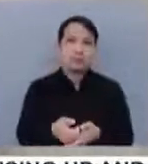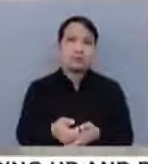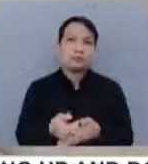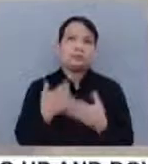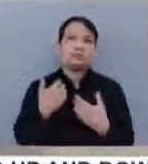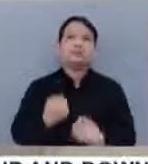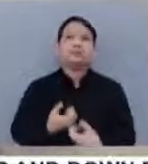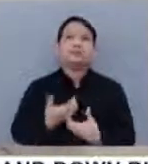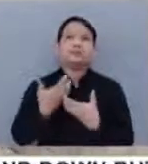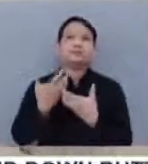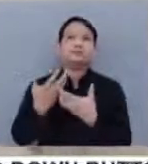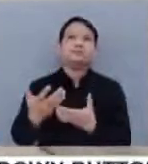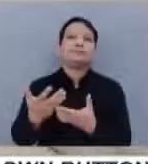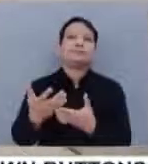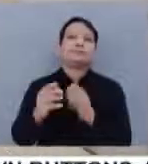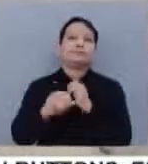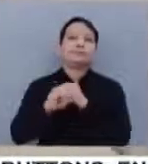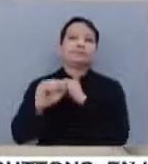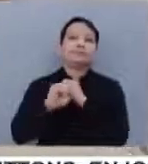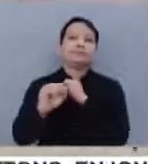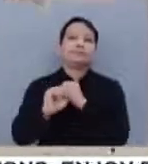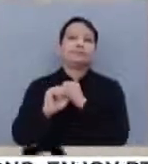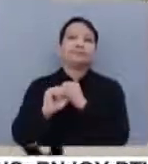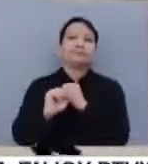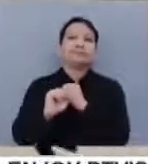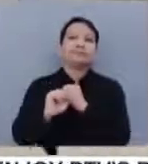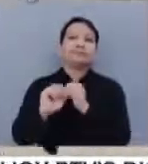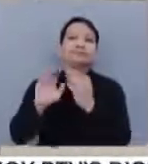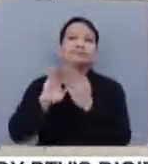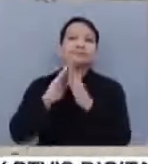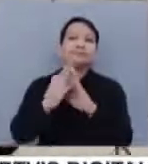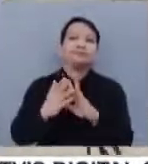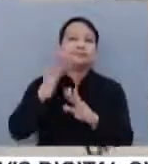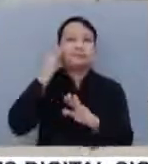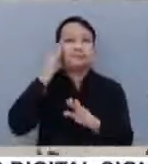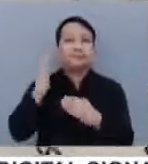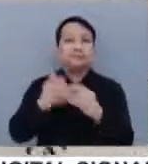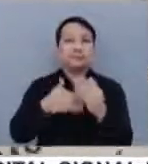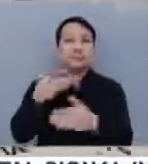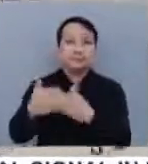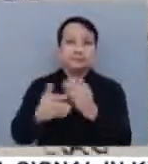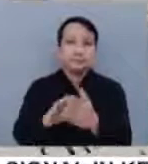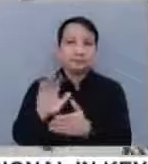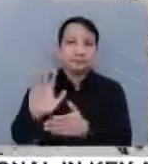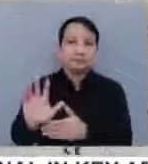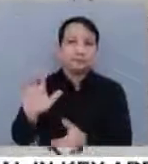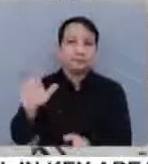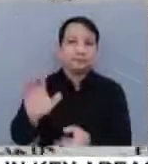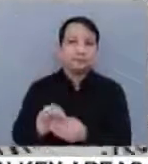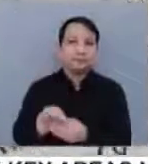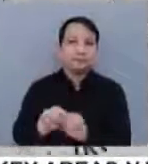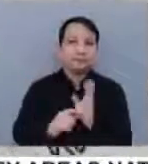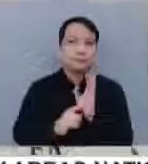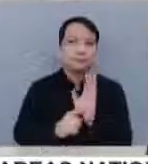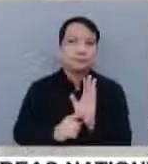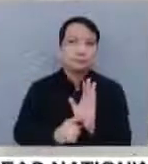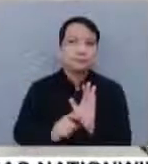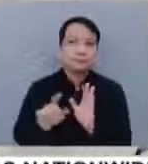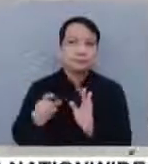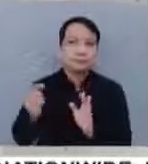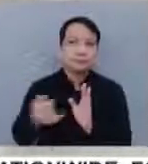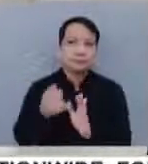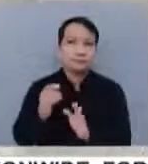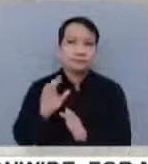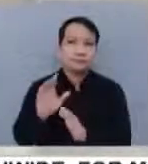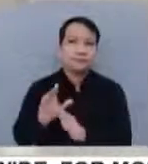at nagpo-promote ng mindfulness. Sa paglipas ng panahon, naging elemento na rin ng journaling ang